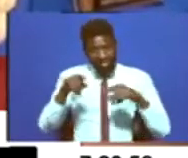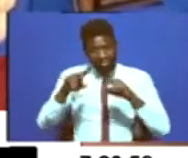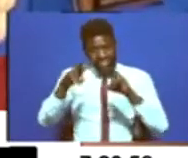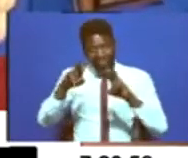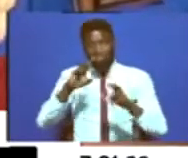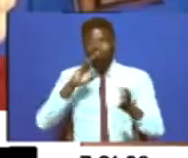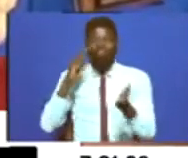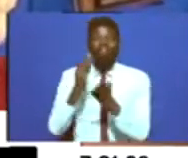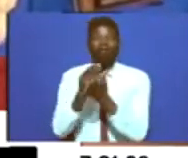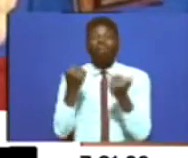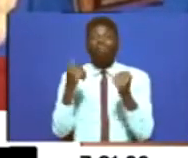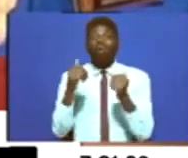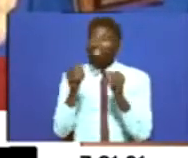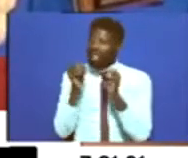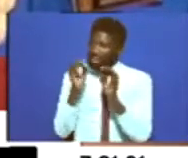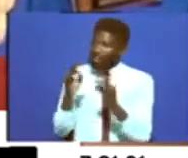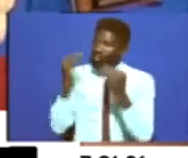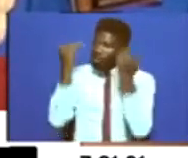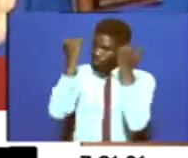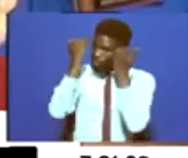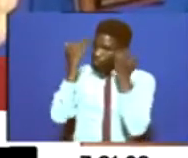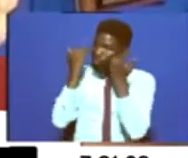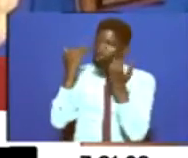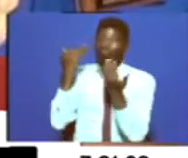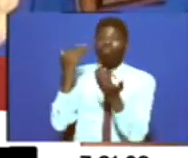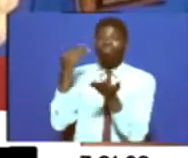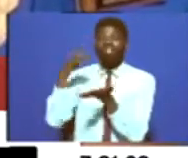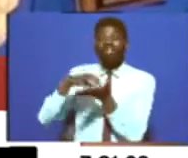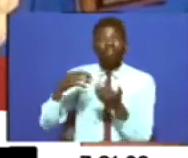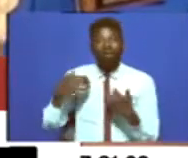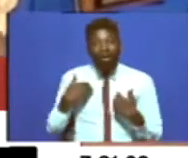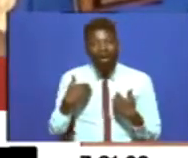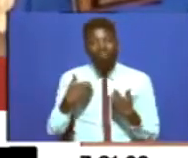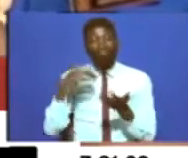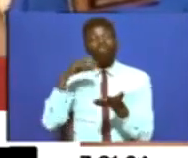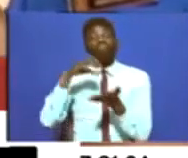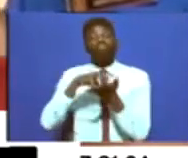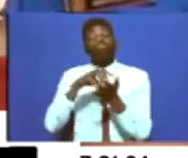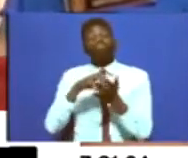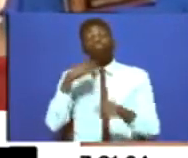kesi kotini, status quo iko na inagani,